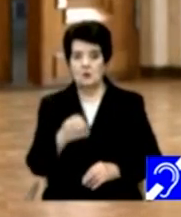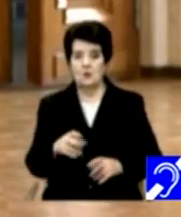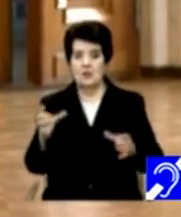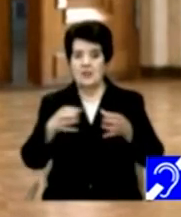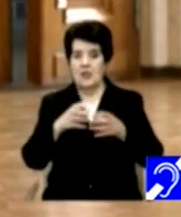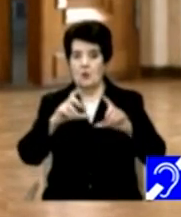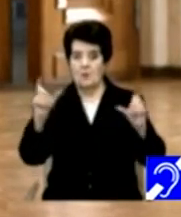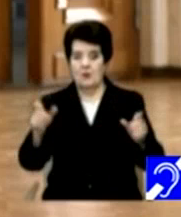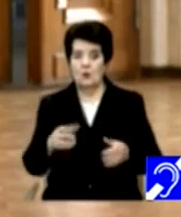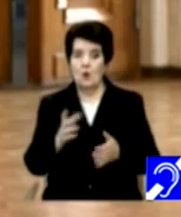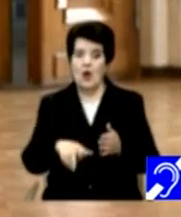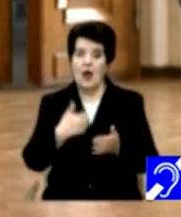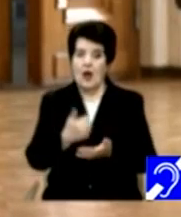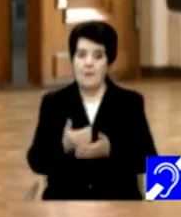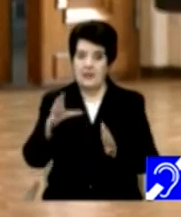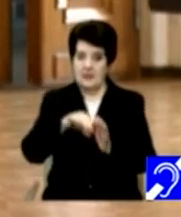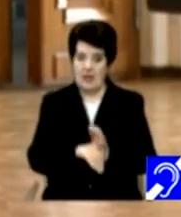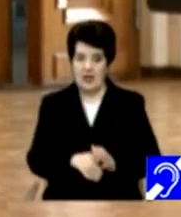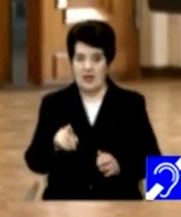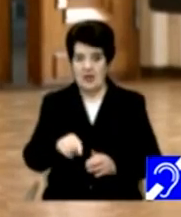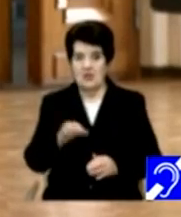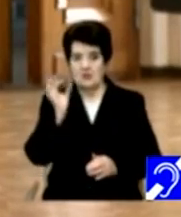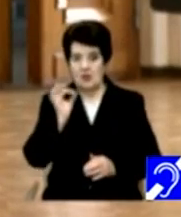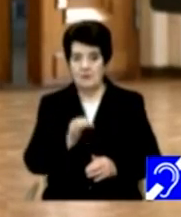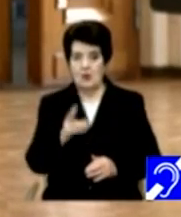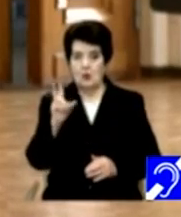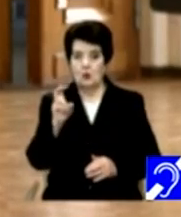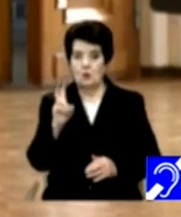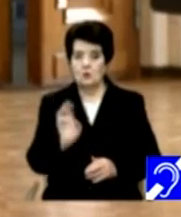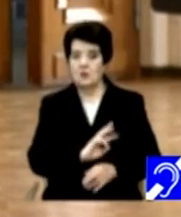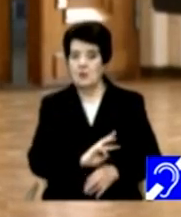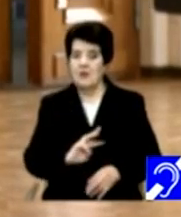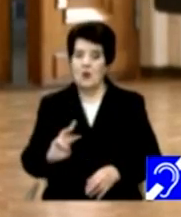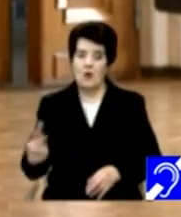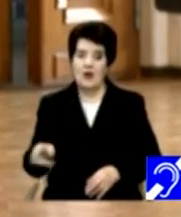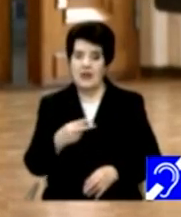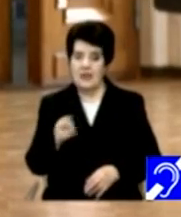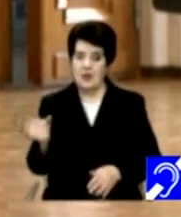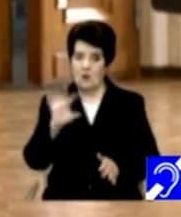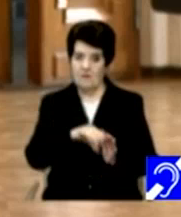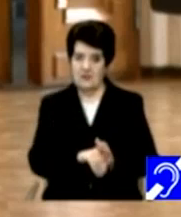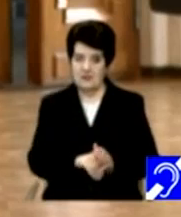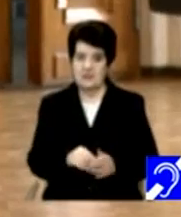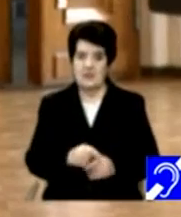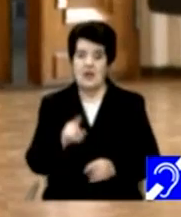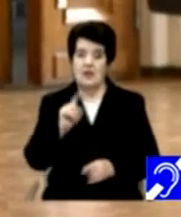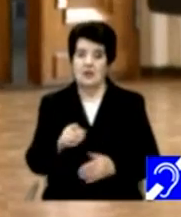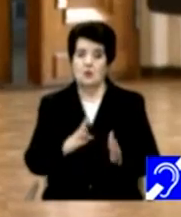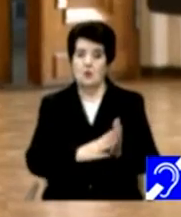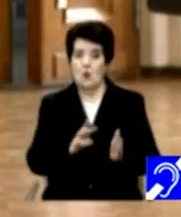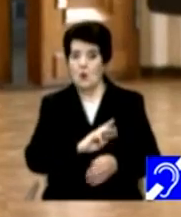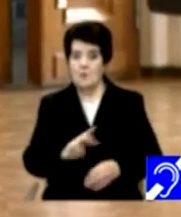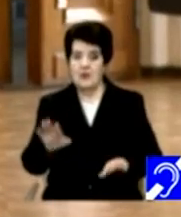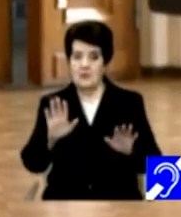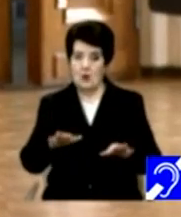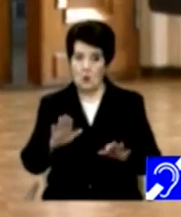cu capital german care aduc investiții de peste 200 de milioane de euro. Acestea creează și peste 9.000 de